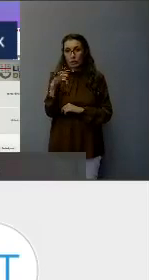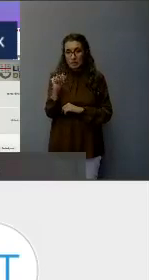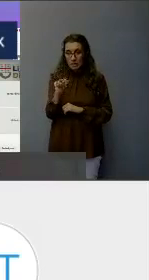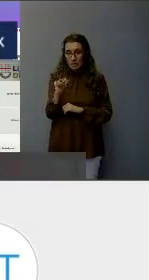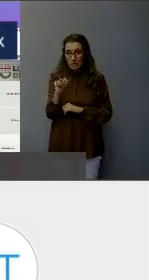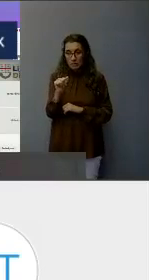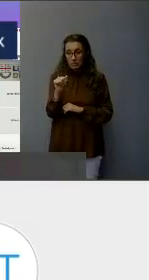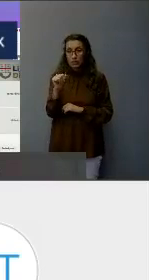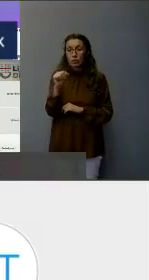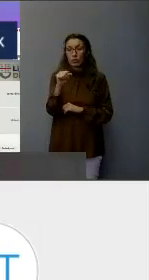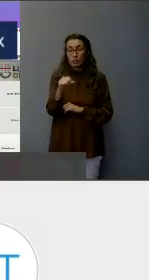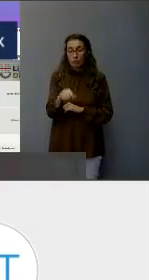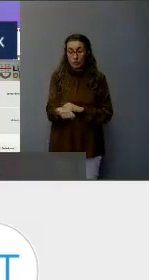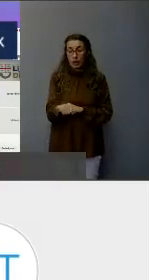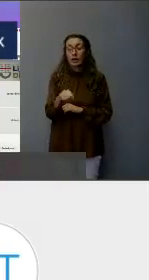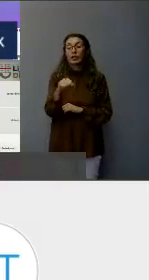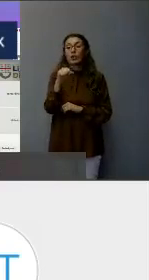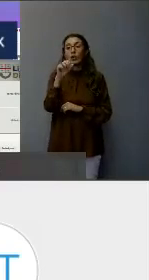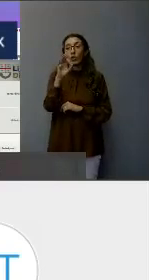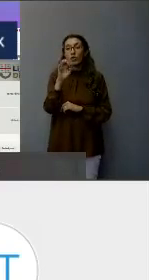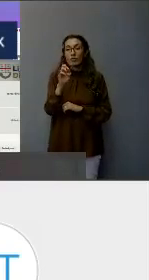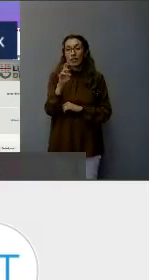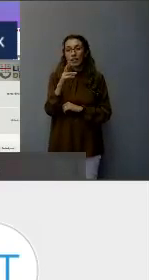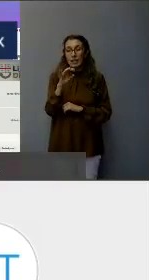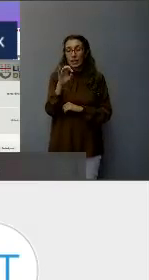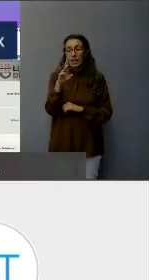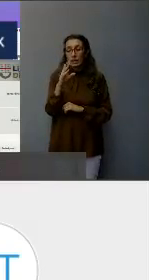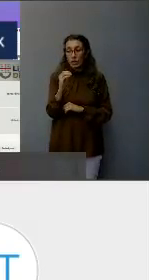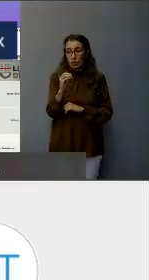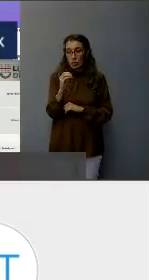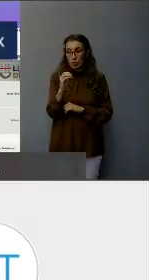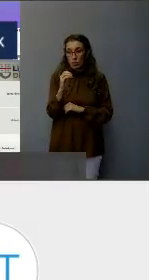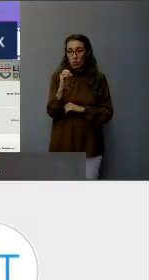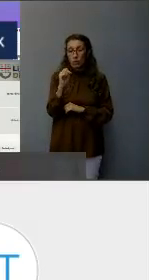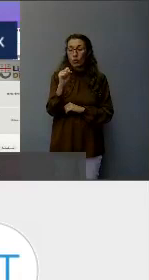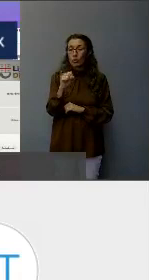costa contrario consigliere ferrero